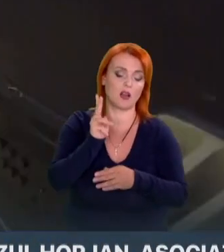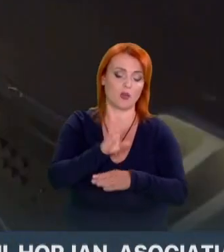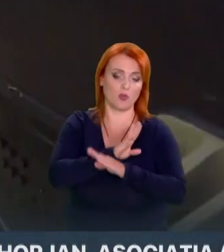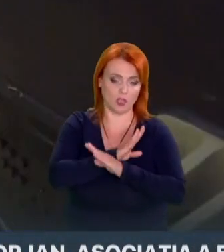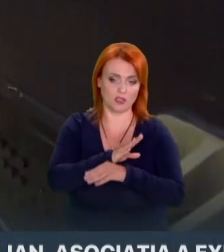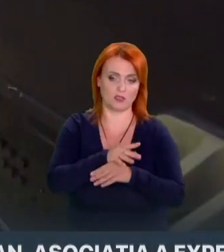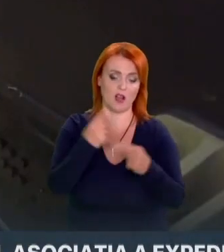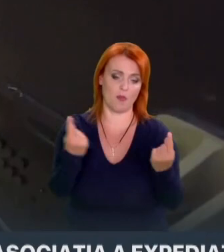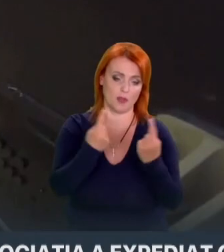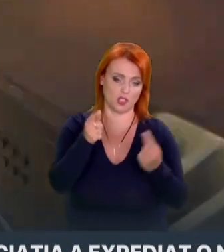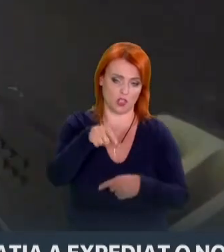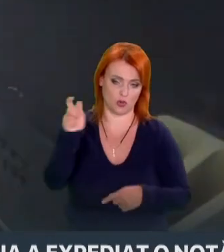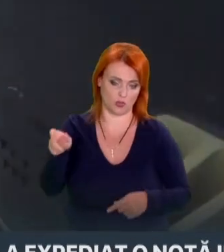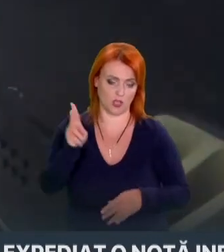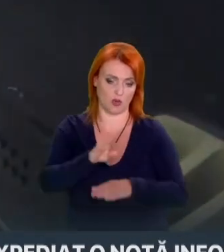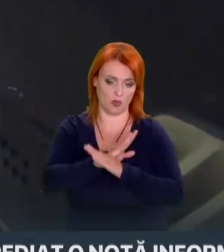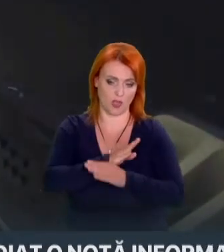copii.